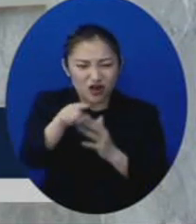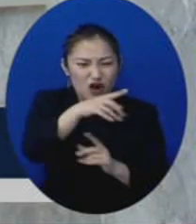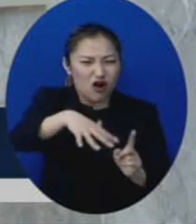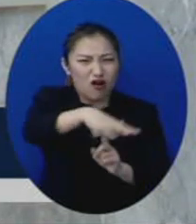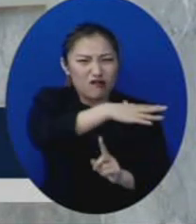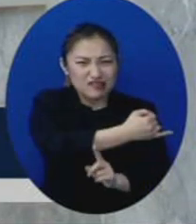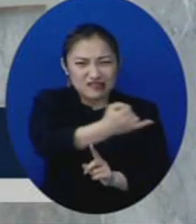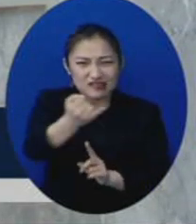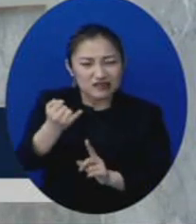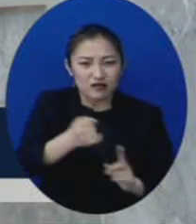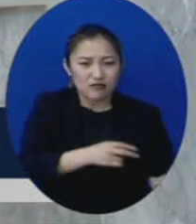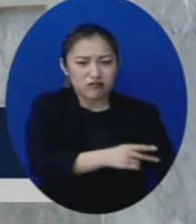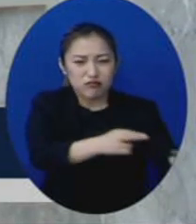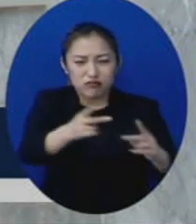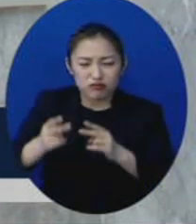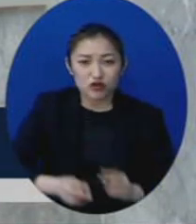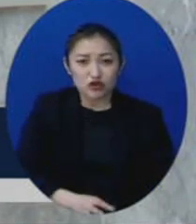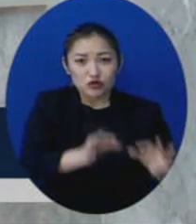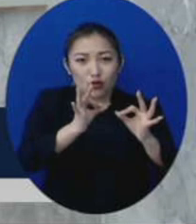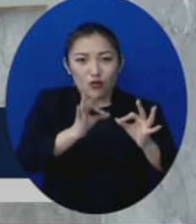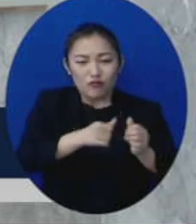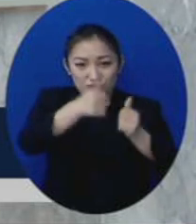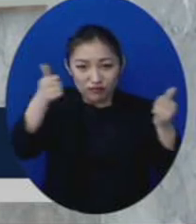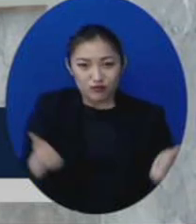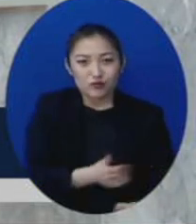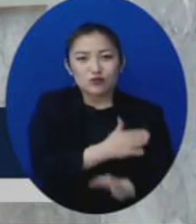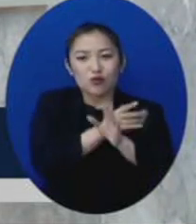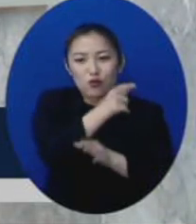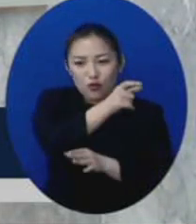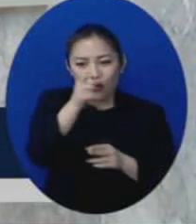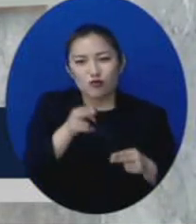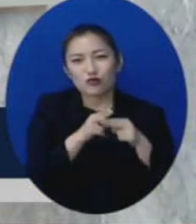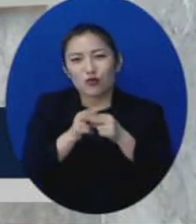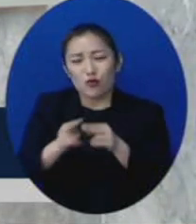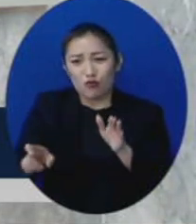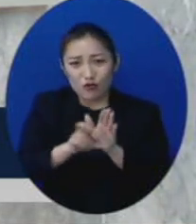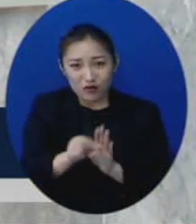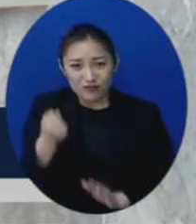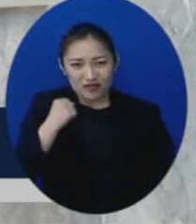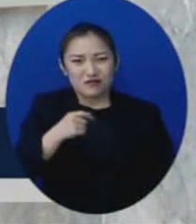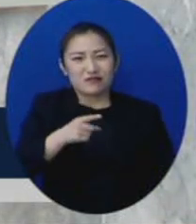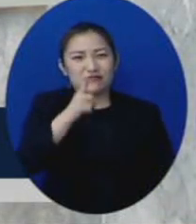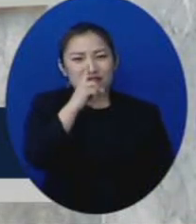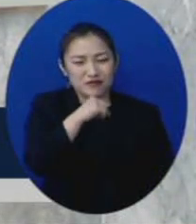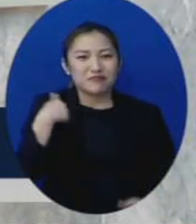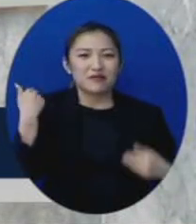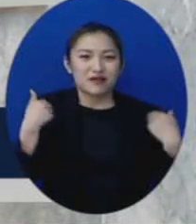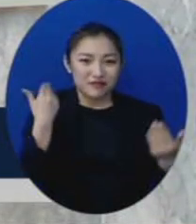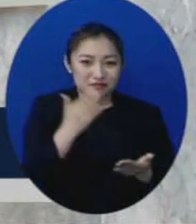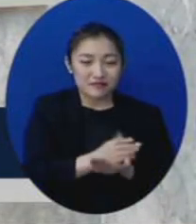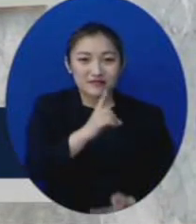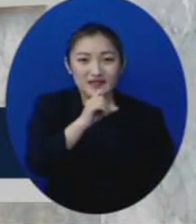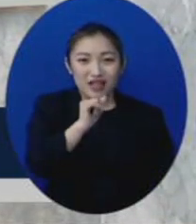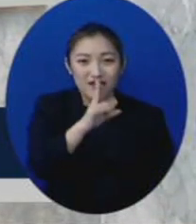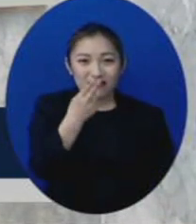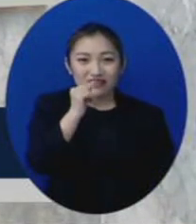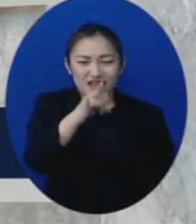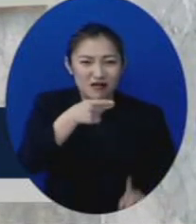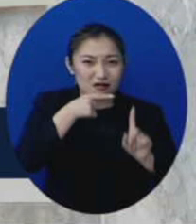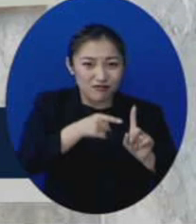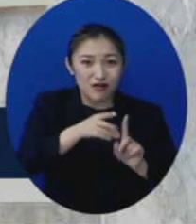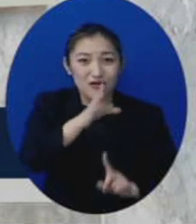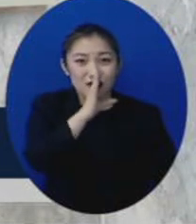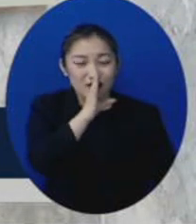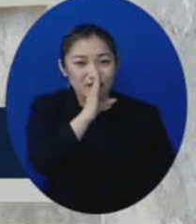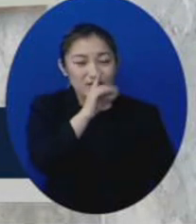хангасан тусламж үйлчлэгээ хүргэх гэж байгаадаа бид бүхэн баяртай байна. Улмаар бид бүхэн Монгол улсад хавдрын тусламж үйлчлэгийг NCC Japan, NCC